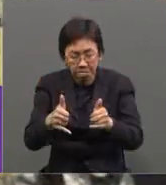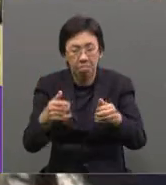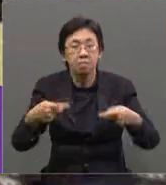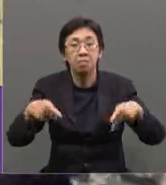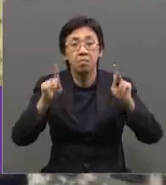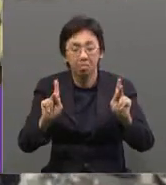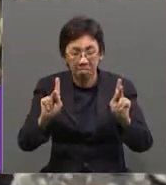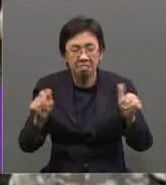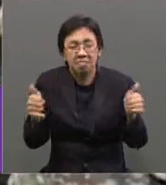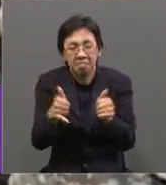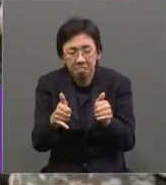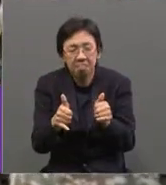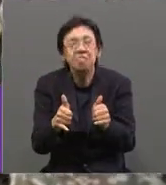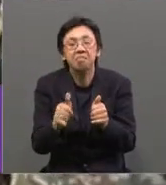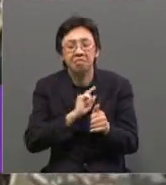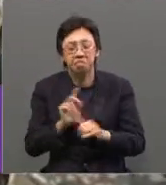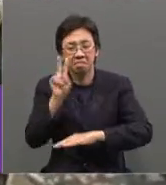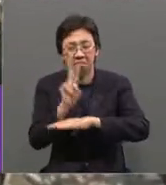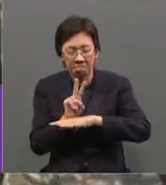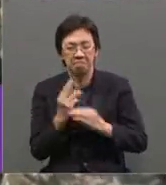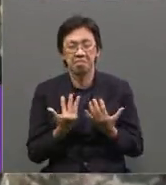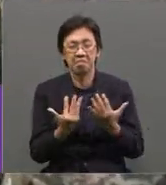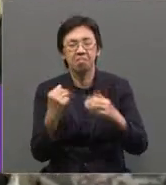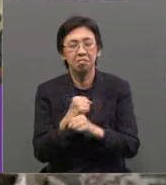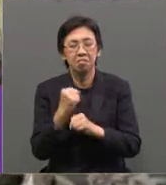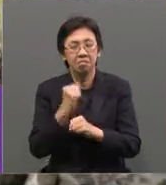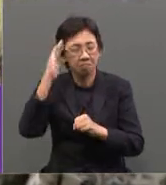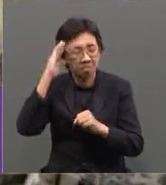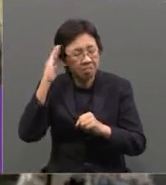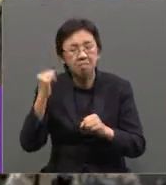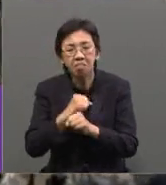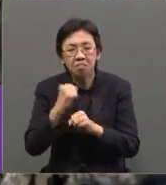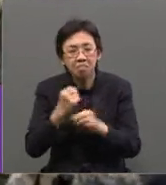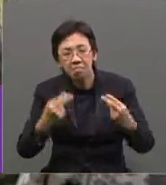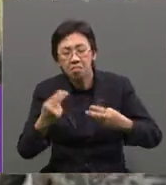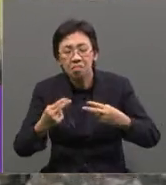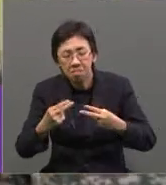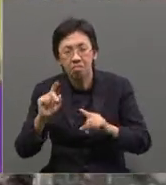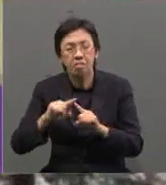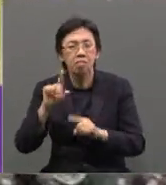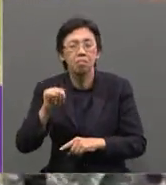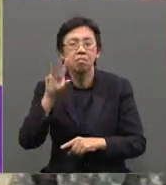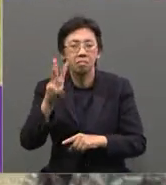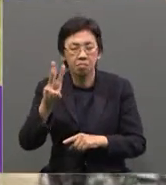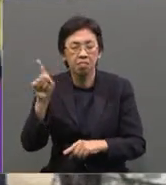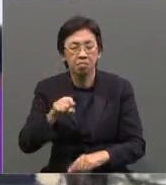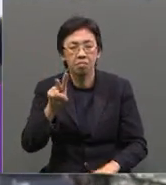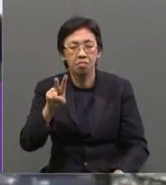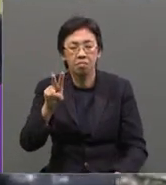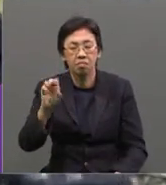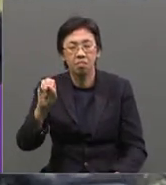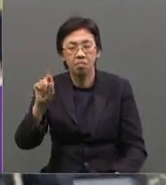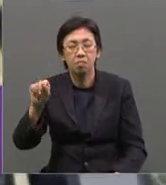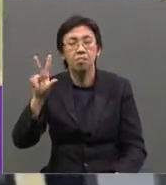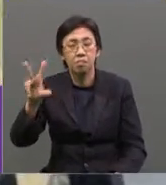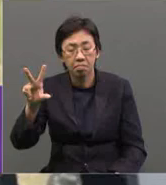ร่วมในพิธีเปิดการฝึกผสมทางบกไทยมาเลเซียภายใต้รหัสLand examanครั้งที่26/23